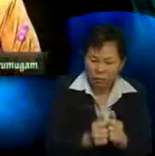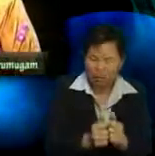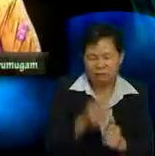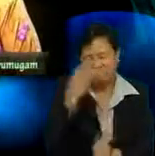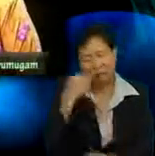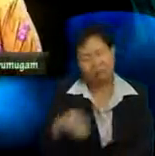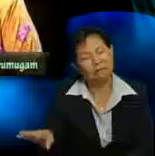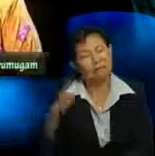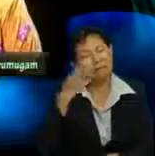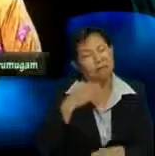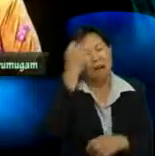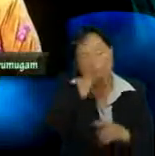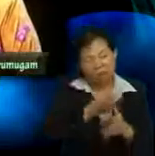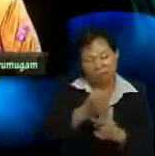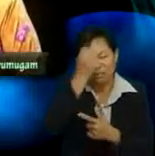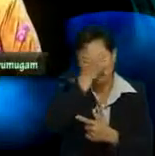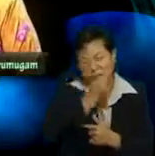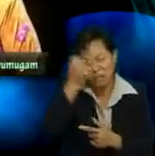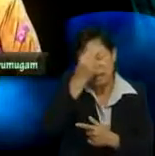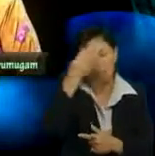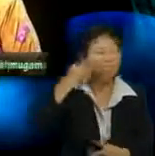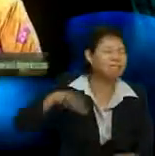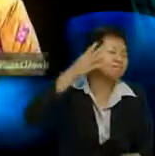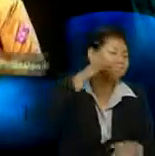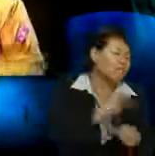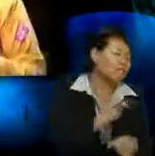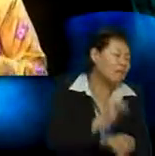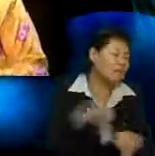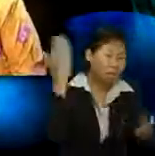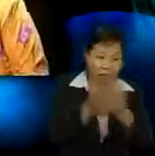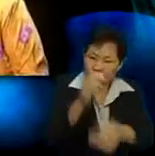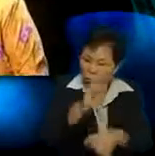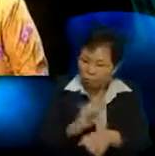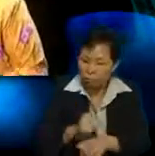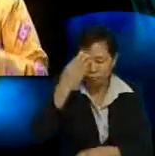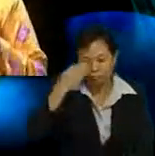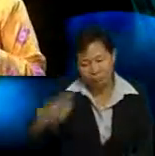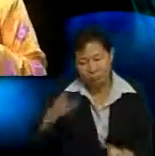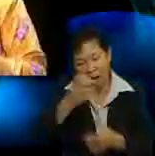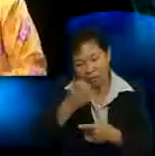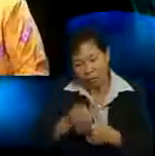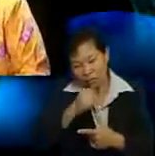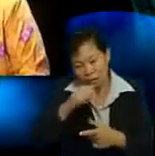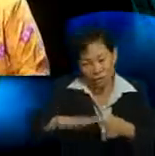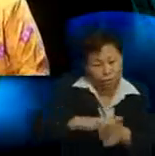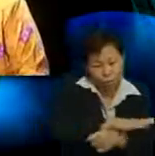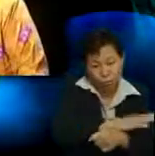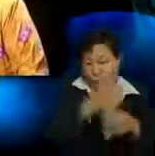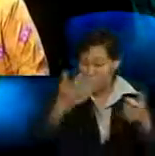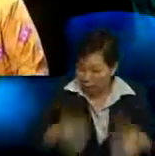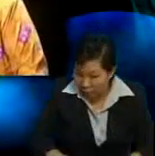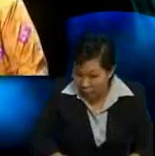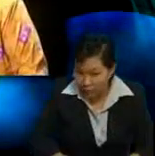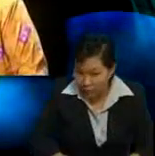lewa atau bersikap secara acuh tak acuh sehingga tugasan tersebut terabai atau tidak disempurnakan,